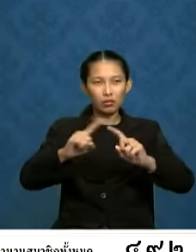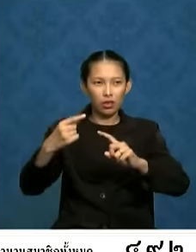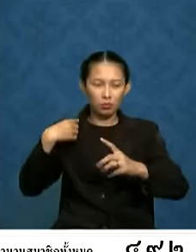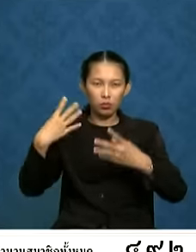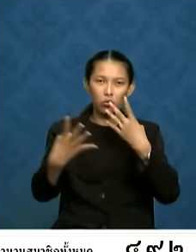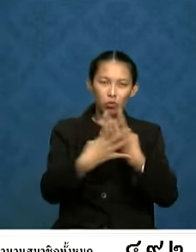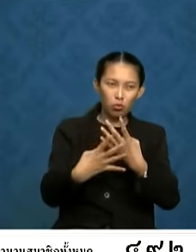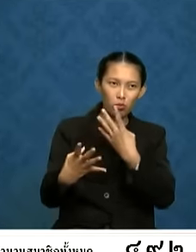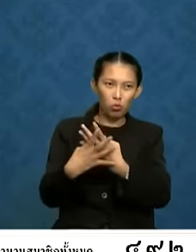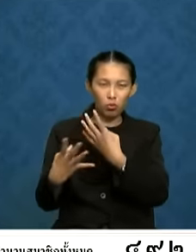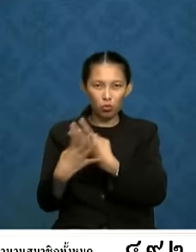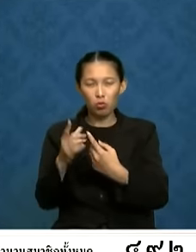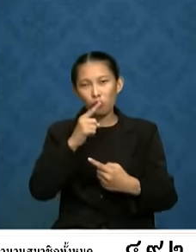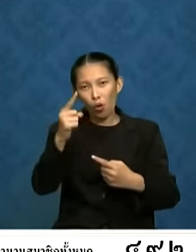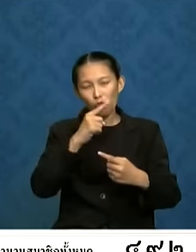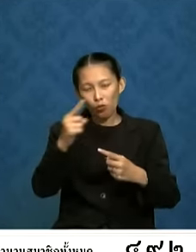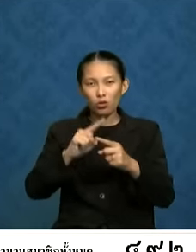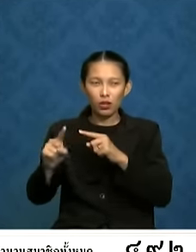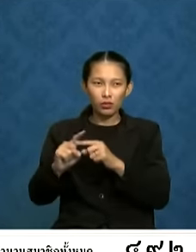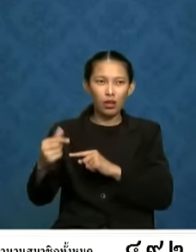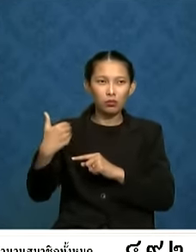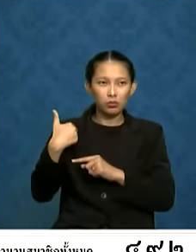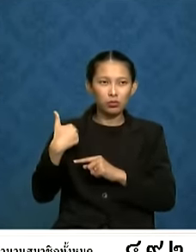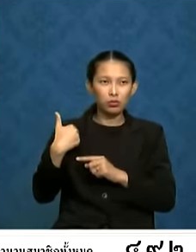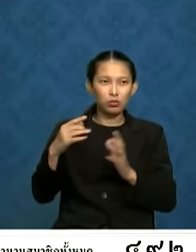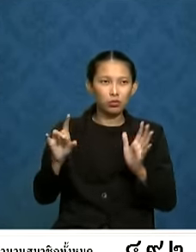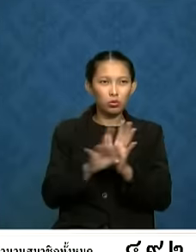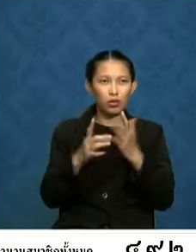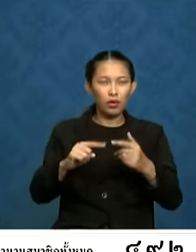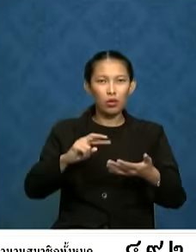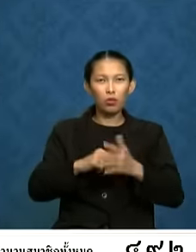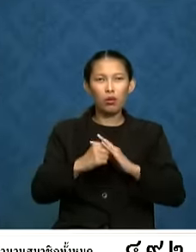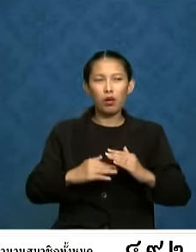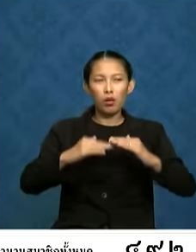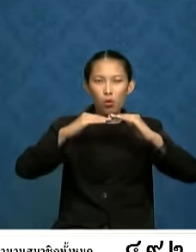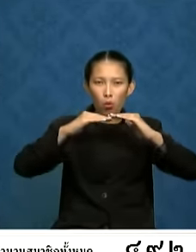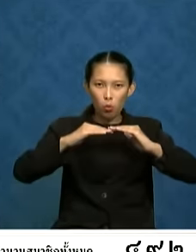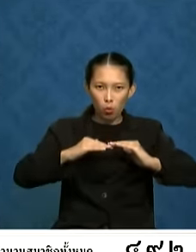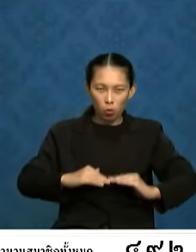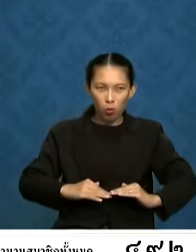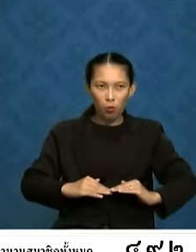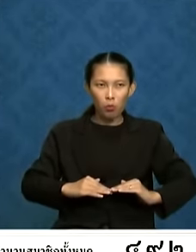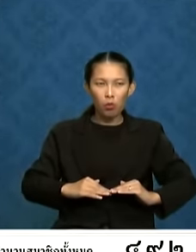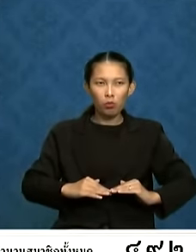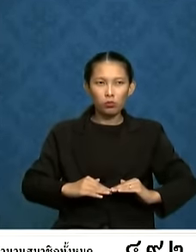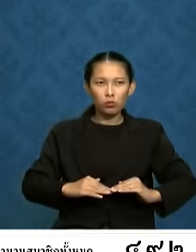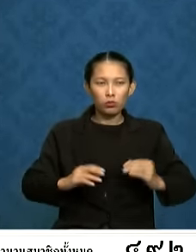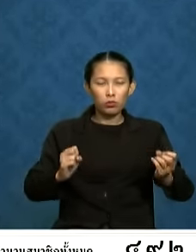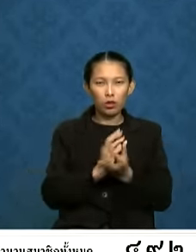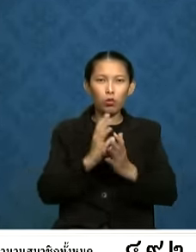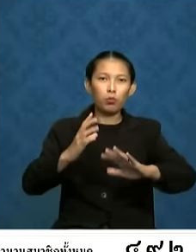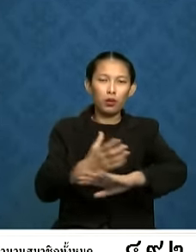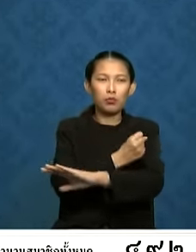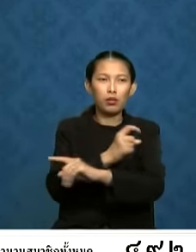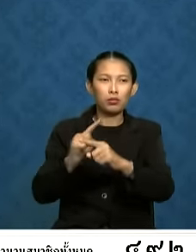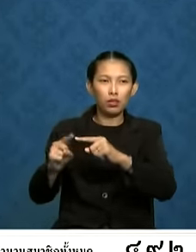คุกถูกดำเนินดีในรูปแบบต่างๆเนี่ยอย่างน้อยมันคือการคลี่คลายนะครับผลของทางการเมือง